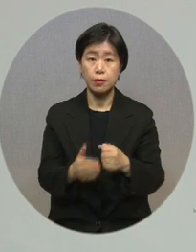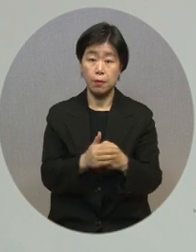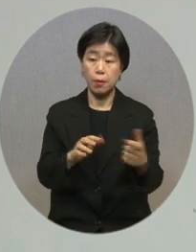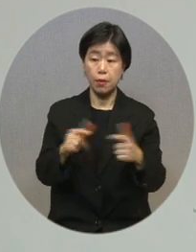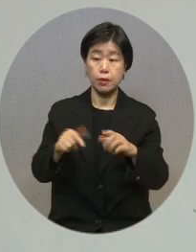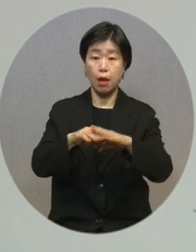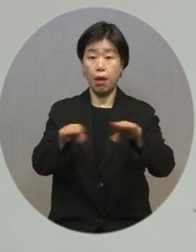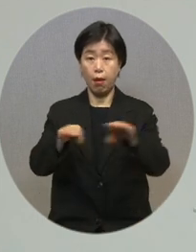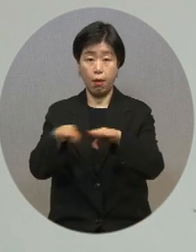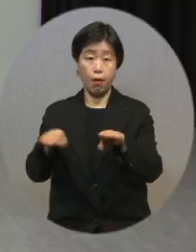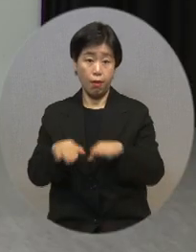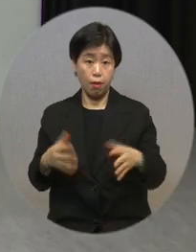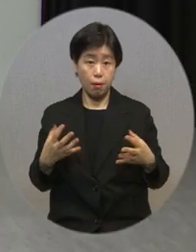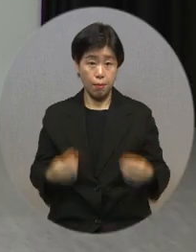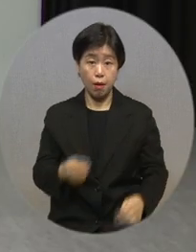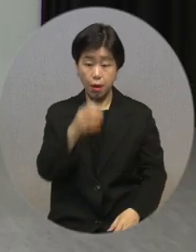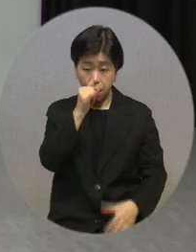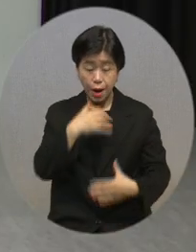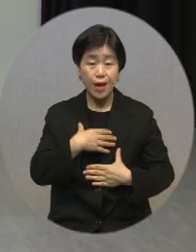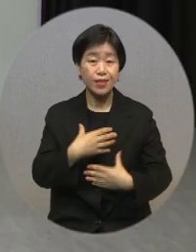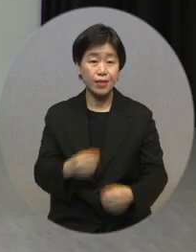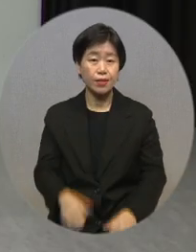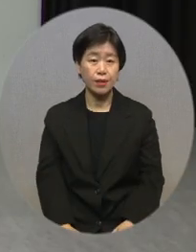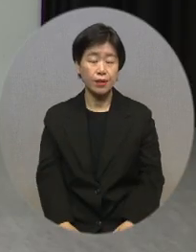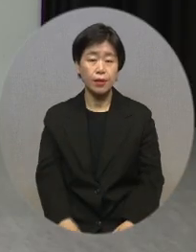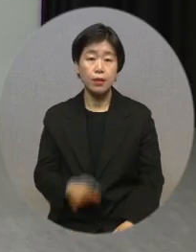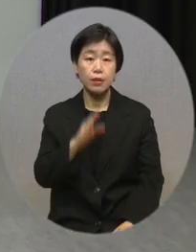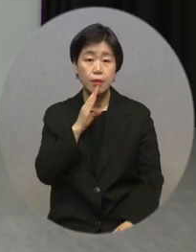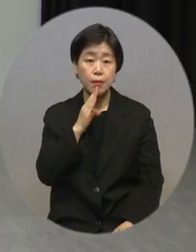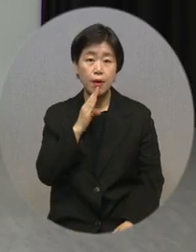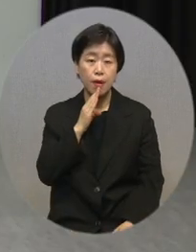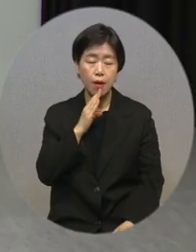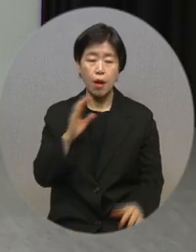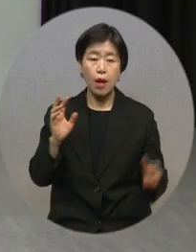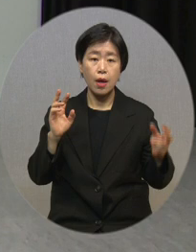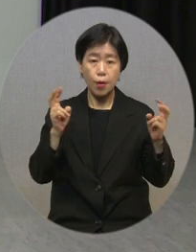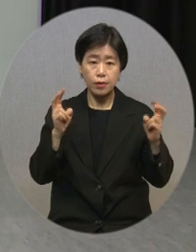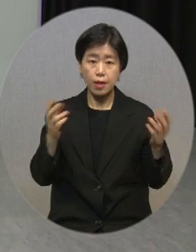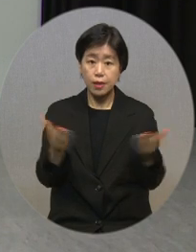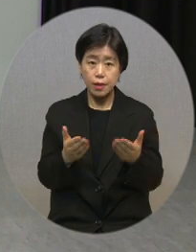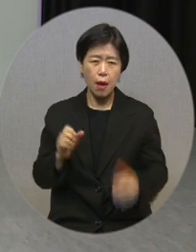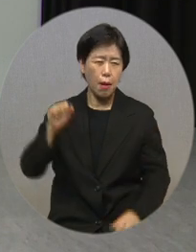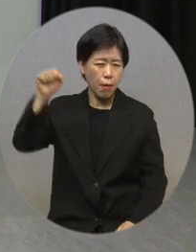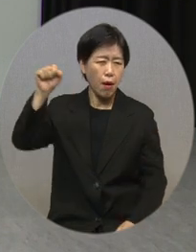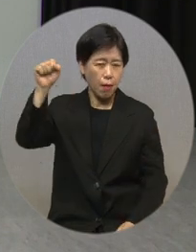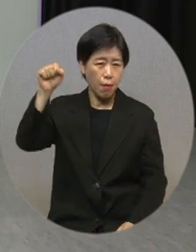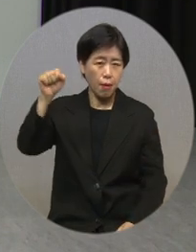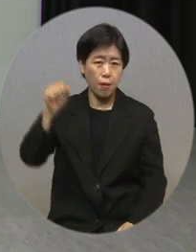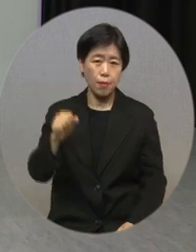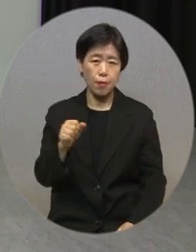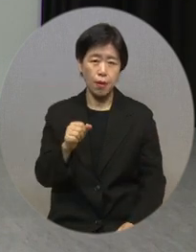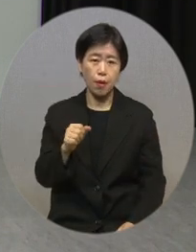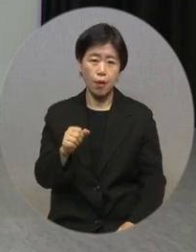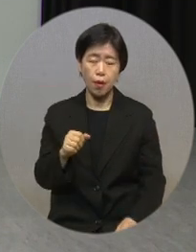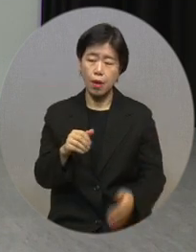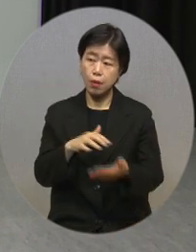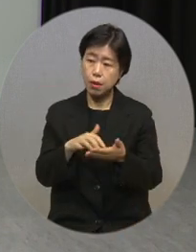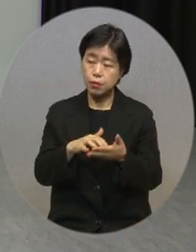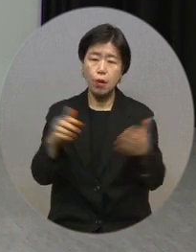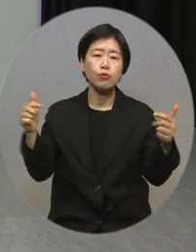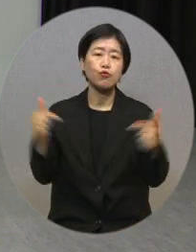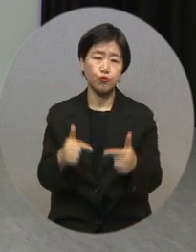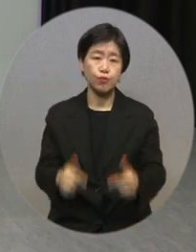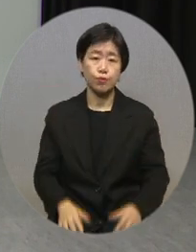나타나고 있습니다. 네. 실제로 파업으로 인한 노동 손실일수가 노사관계를 좀 상징하는 지표인데요. 네. 파업으로 인한